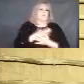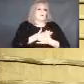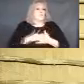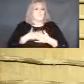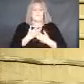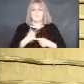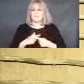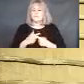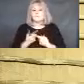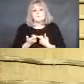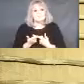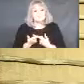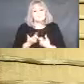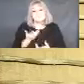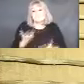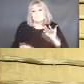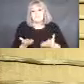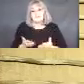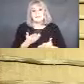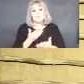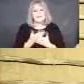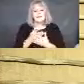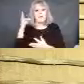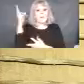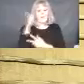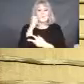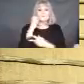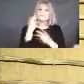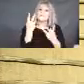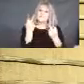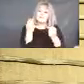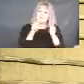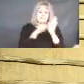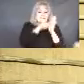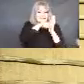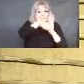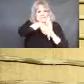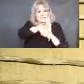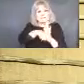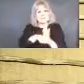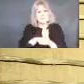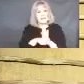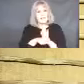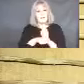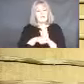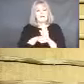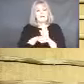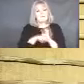Hoe lyk dit? Hoe ruik dit? Hoe voel dit? Wat sou jy dink? Miskien kan jy ook luister vir